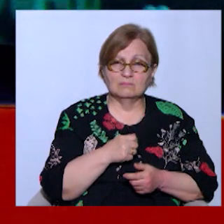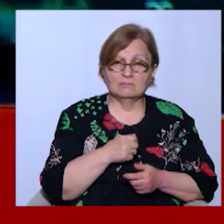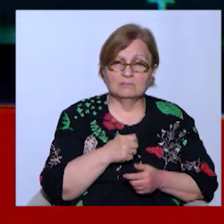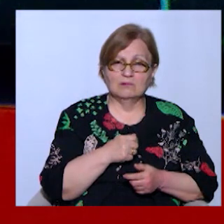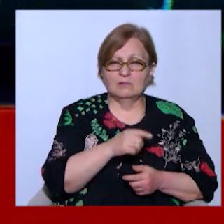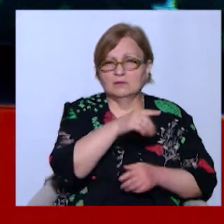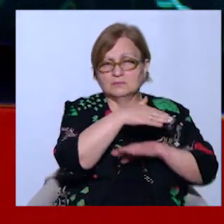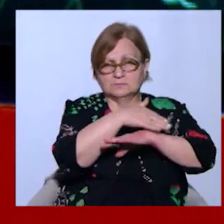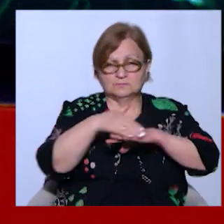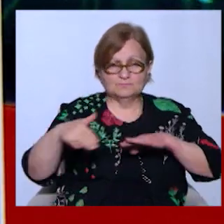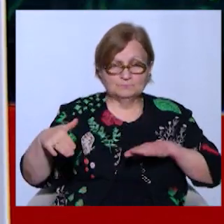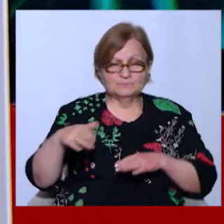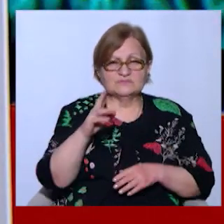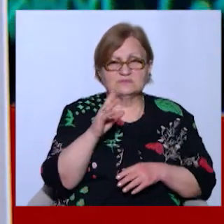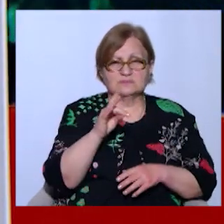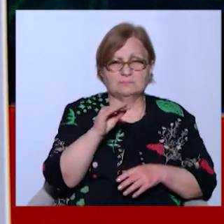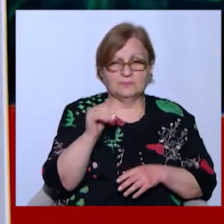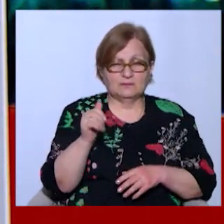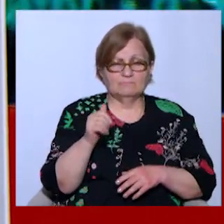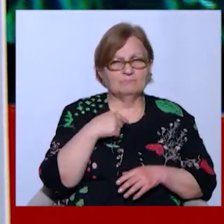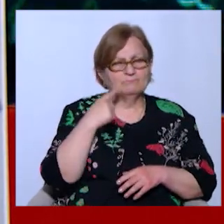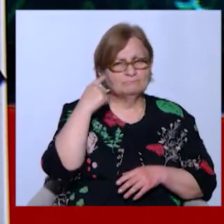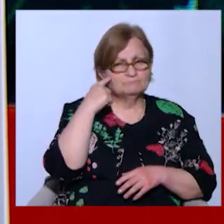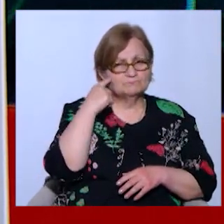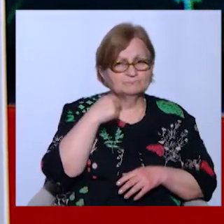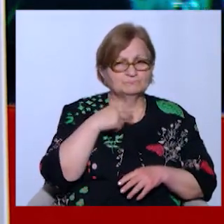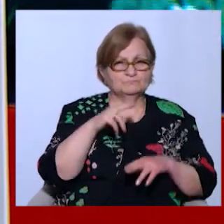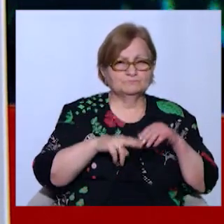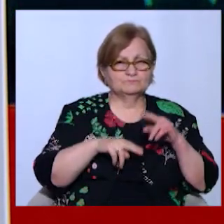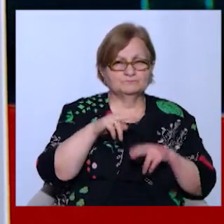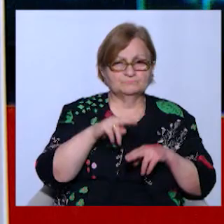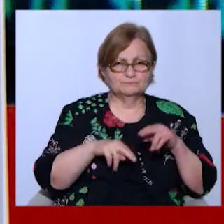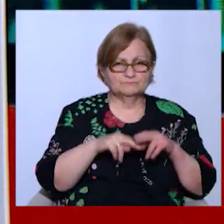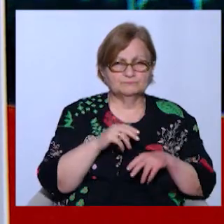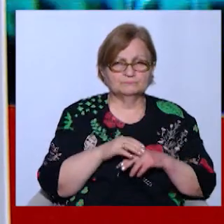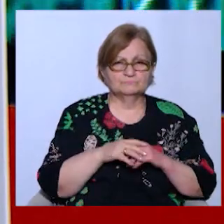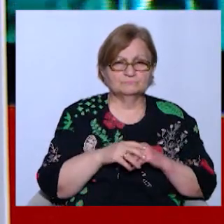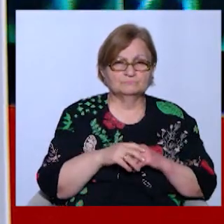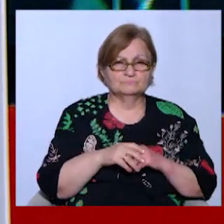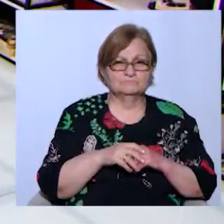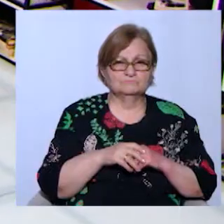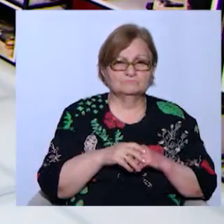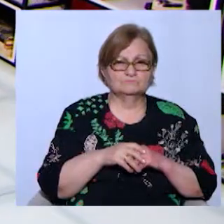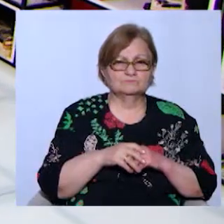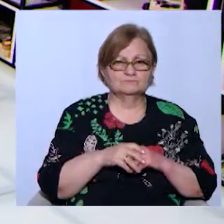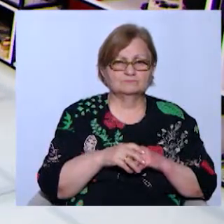წრფე და რაზე მაქვს საქმე ვაგებ, რასთან მაქვს საქმე ვაგებ